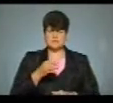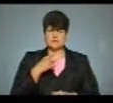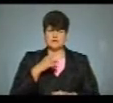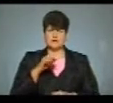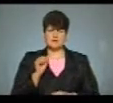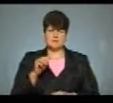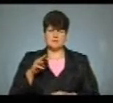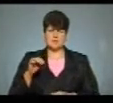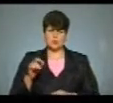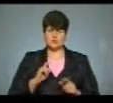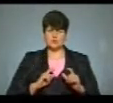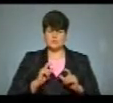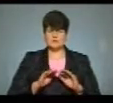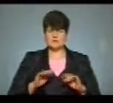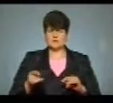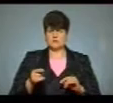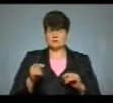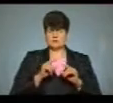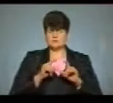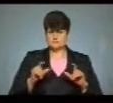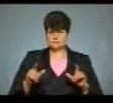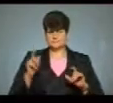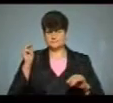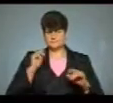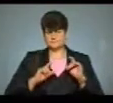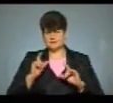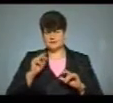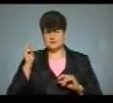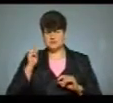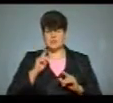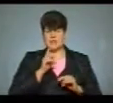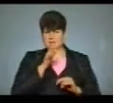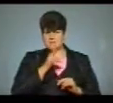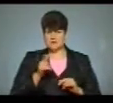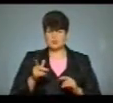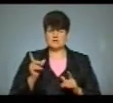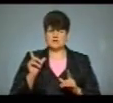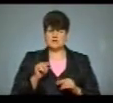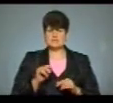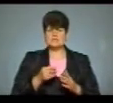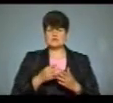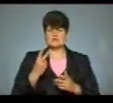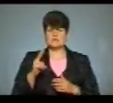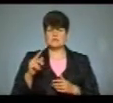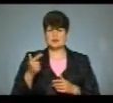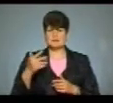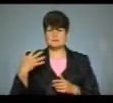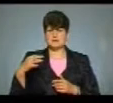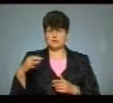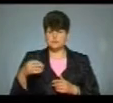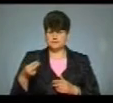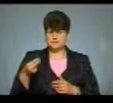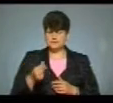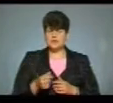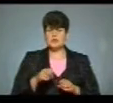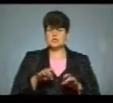Малка, студенти та учні тернопільських освітніх закладів у навчальний період їздять у тролейбусах за ціною 2 гривні 50 копійок. Рішення про те,